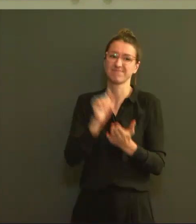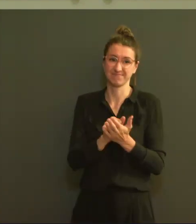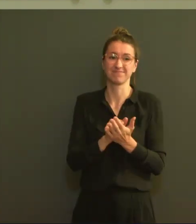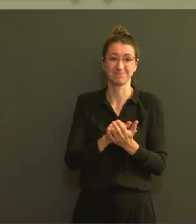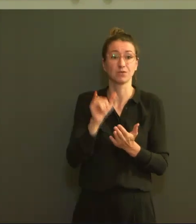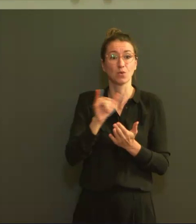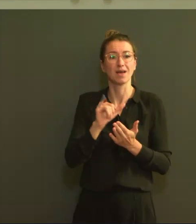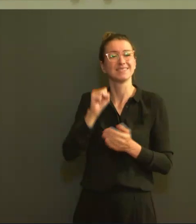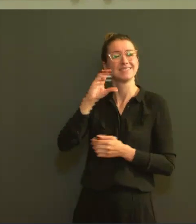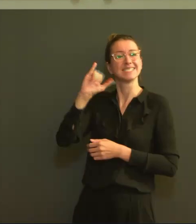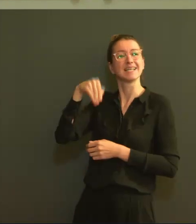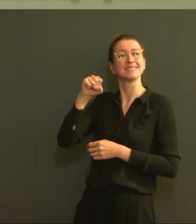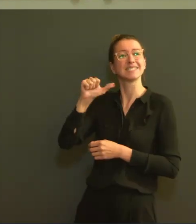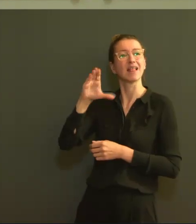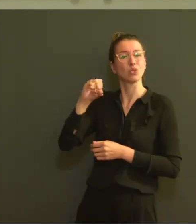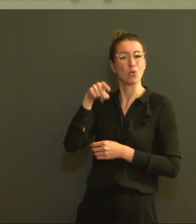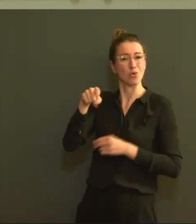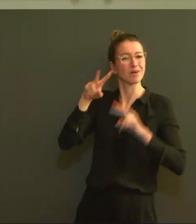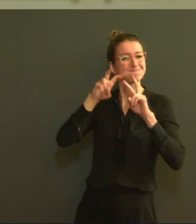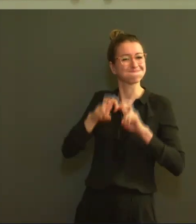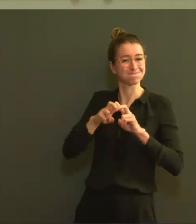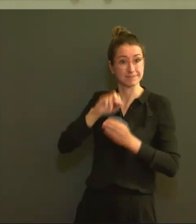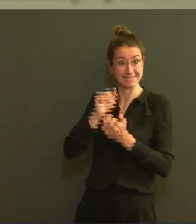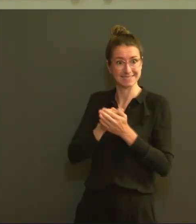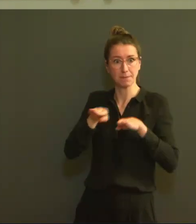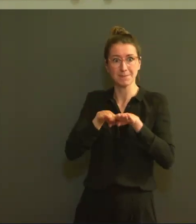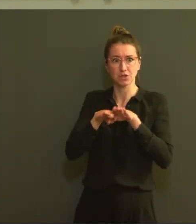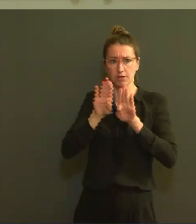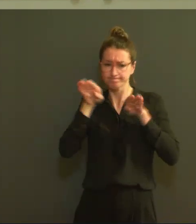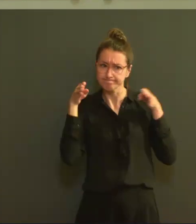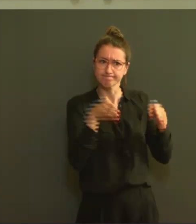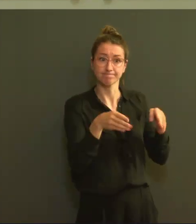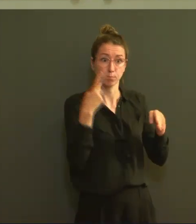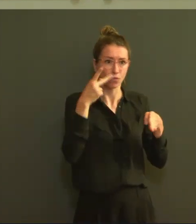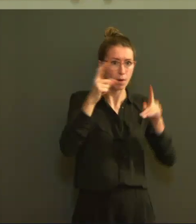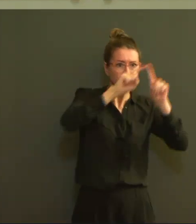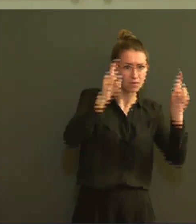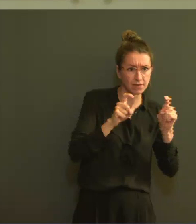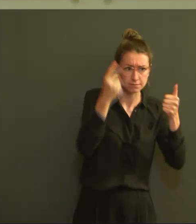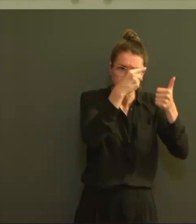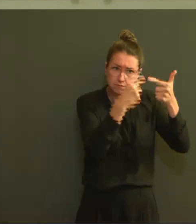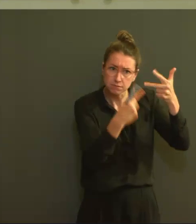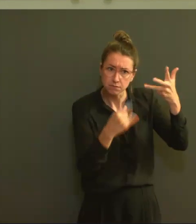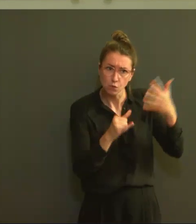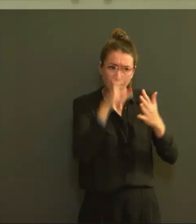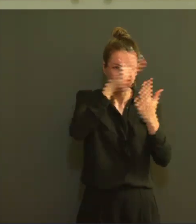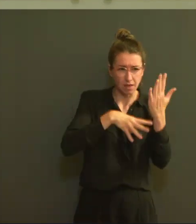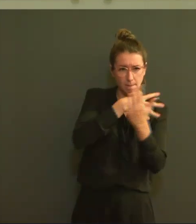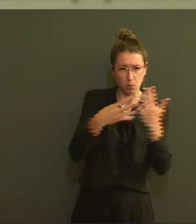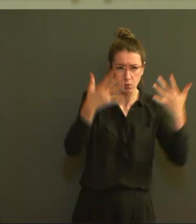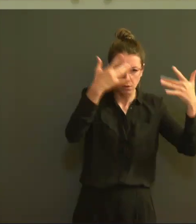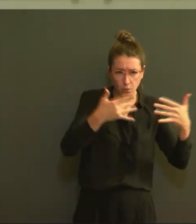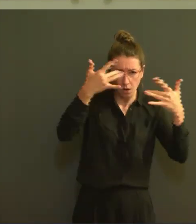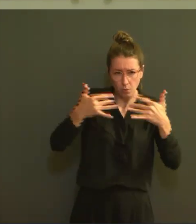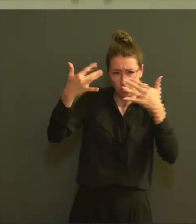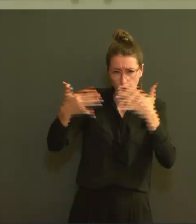chiffre par province, qui vous est montré dans le tableau 6 juin. C'est d'ailleurs disponible à partir d'aujourd'hui